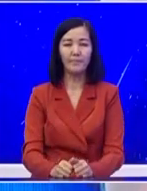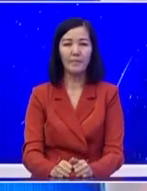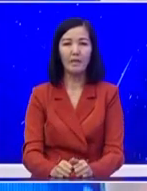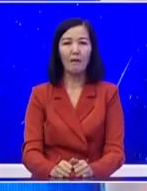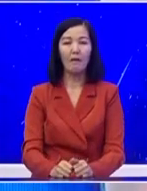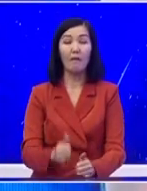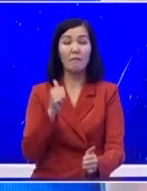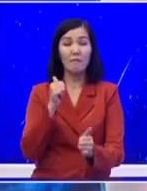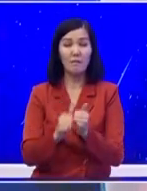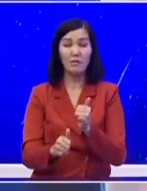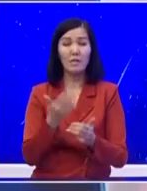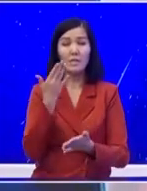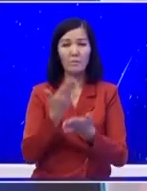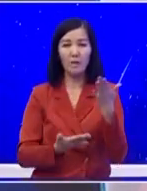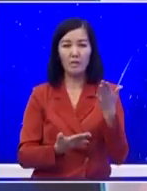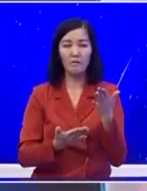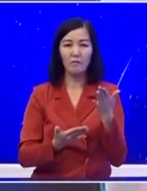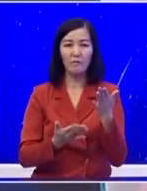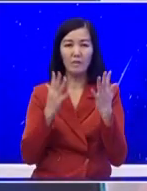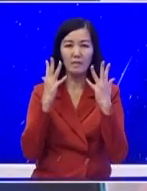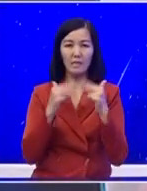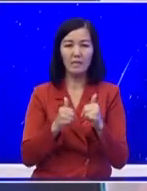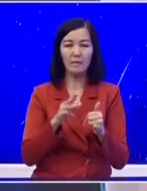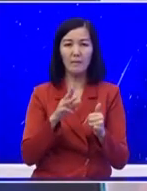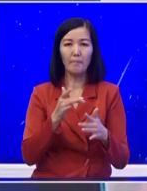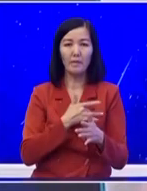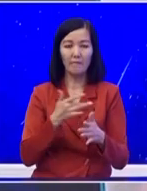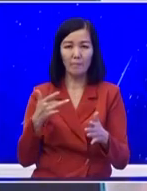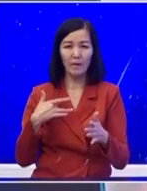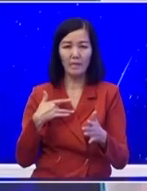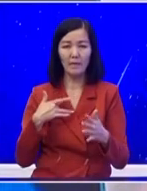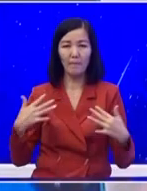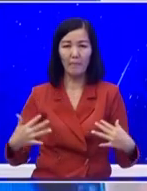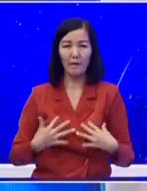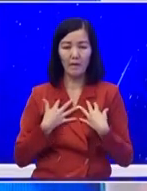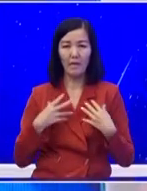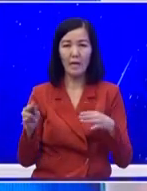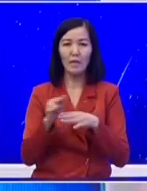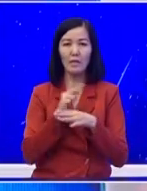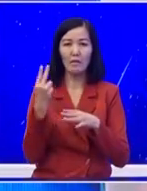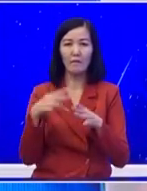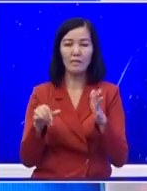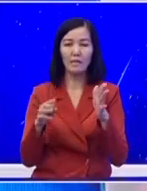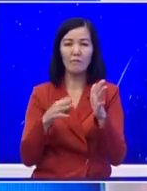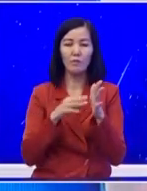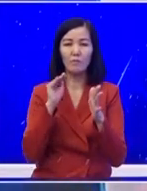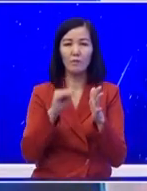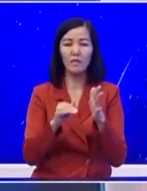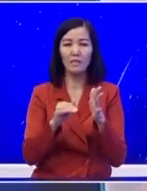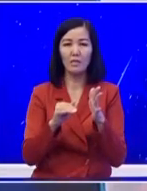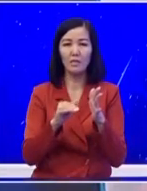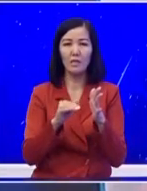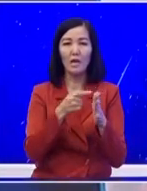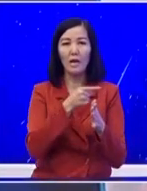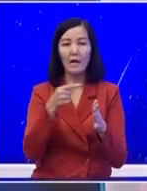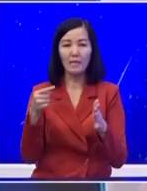Нас часто спрашивают о статистике пневмонии. На сегодняшний день в стационарах по стране проходят лечение 28 тысяч пациентов с отрицательными